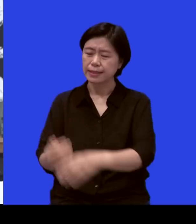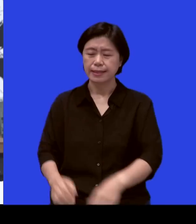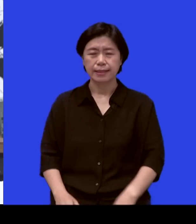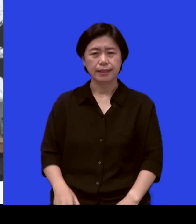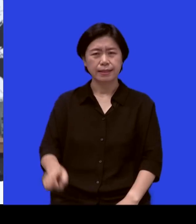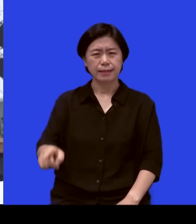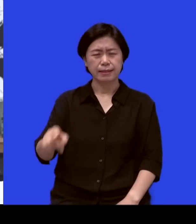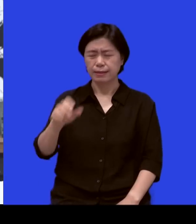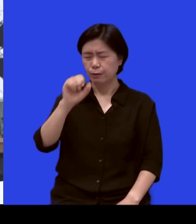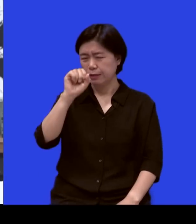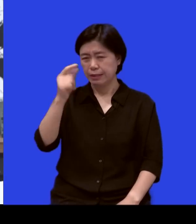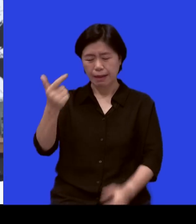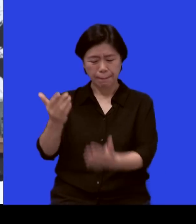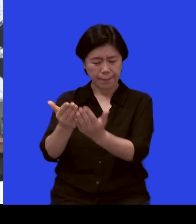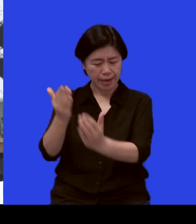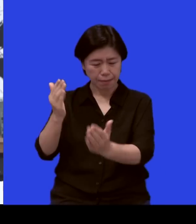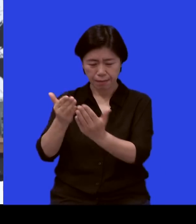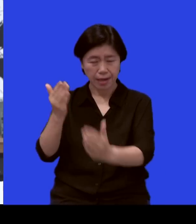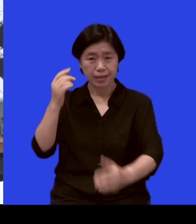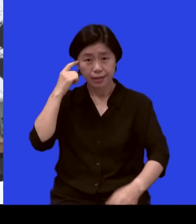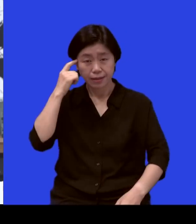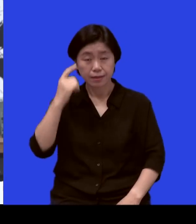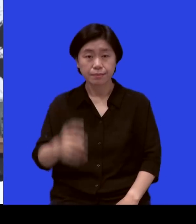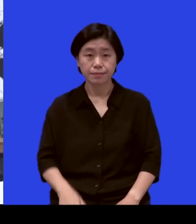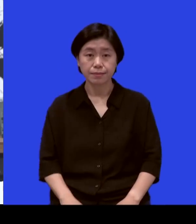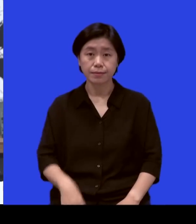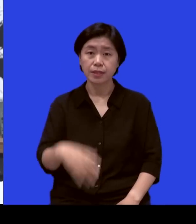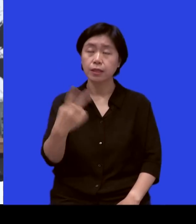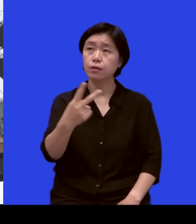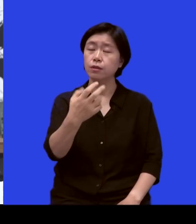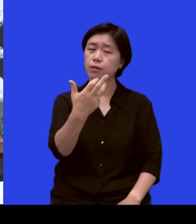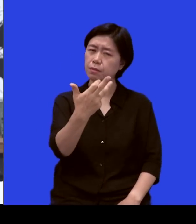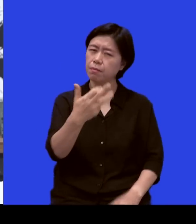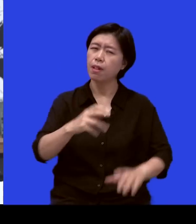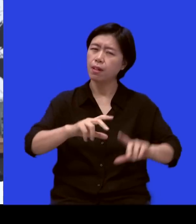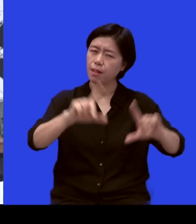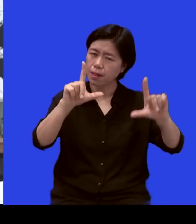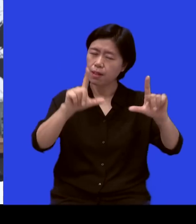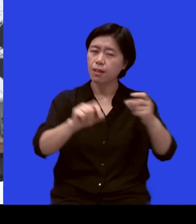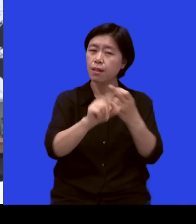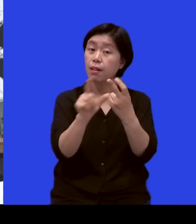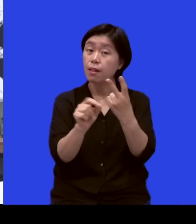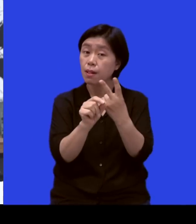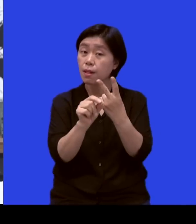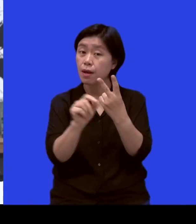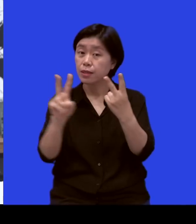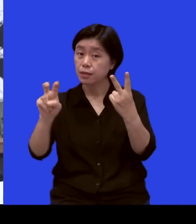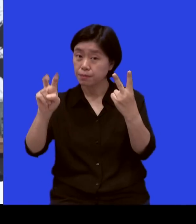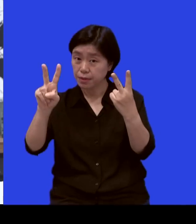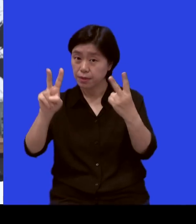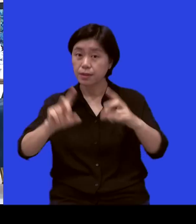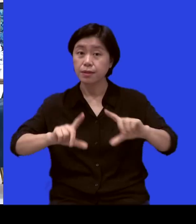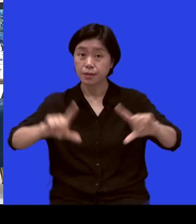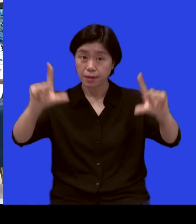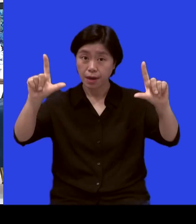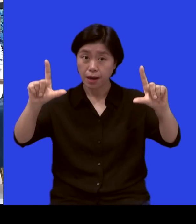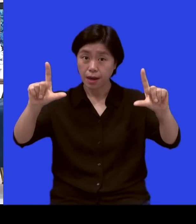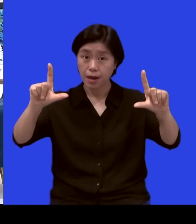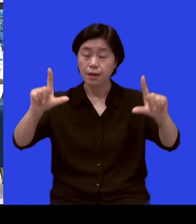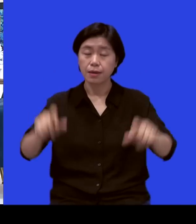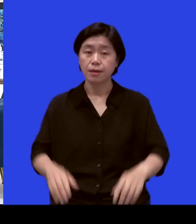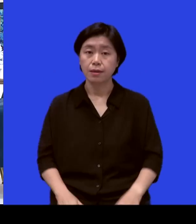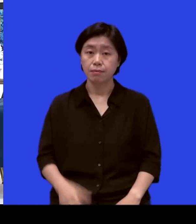느낌으로 자꾸 오는 거예요. 근데 세 번째 갔던 날이 2018년도 2월 22일 날이었어요.